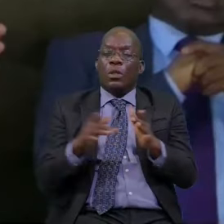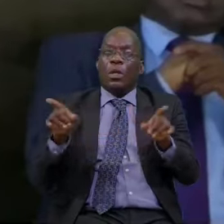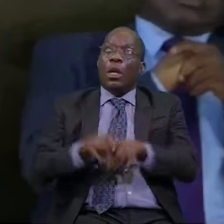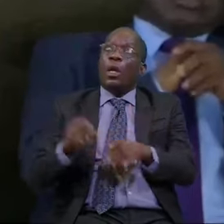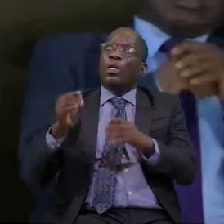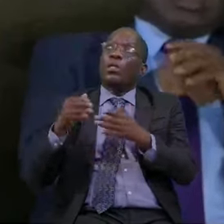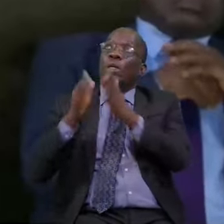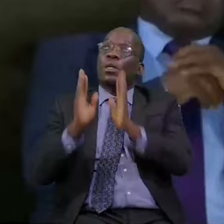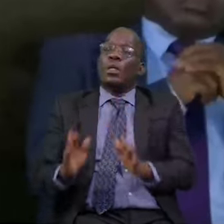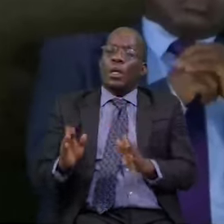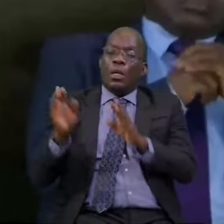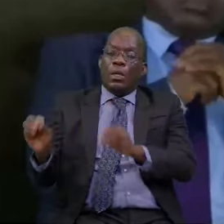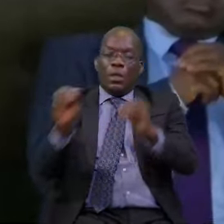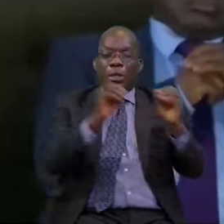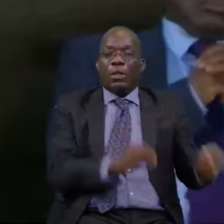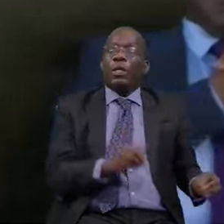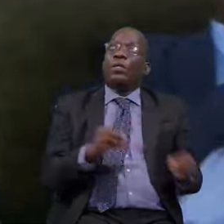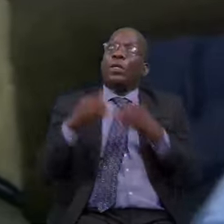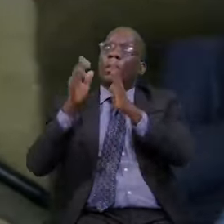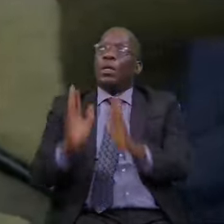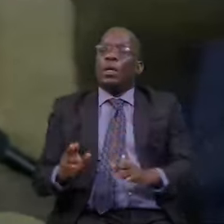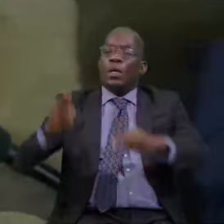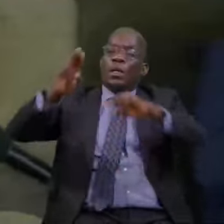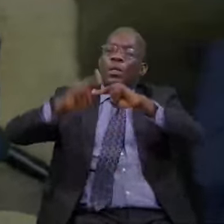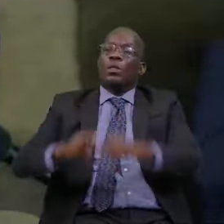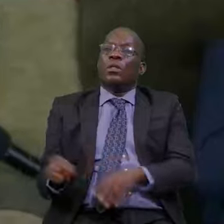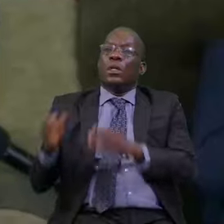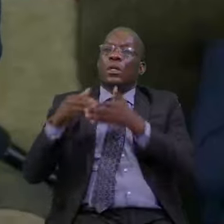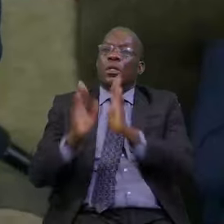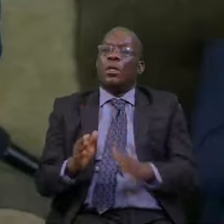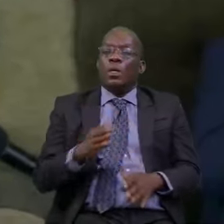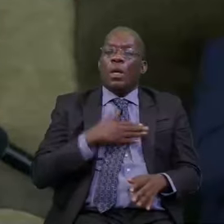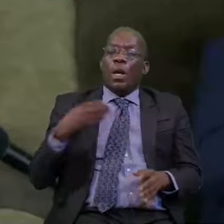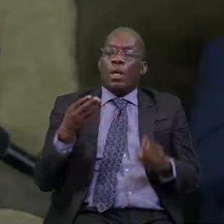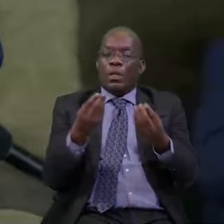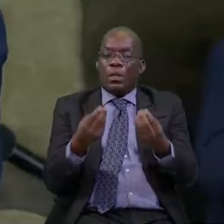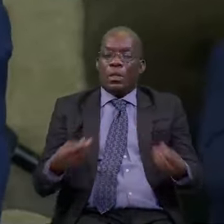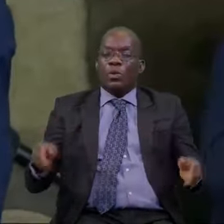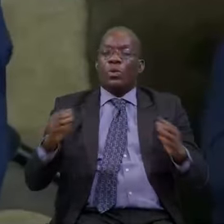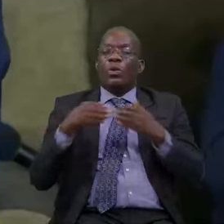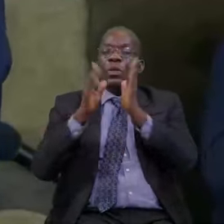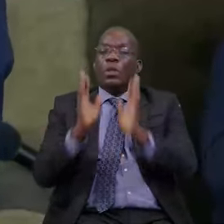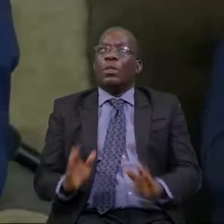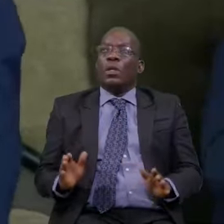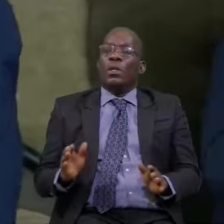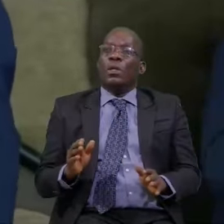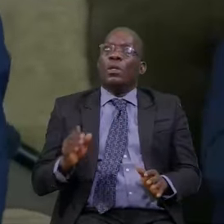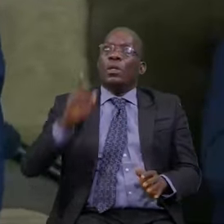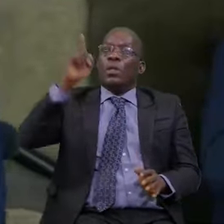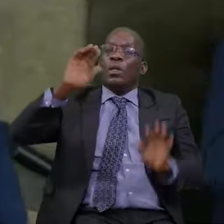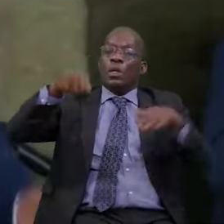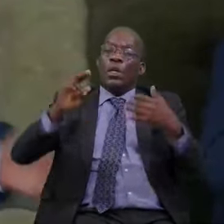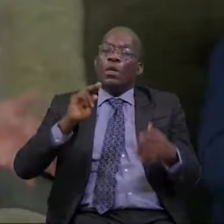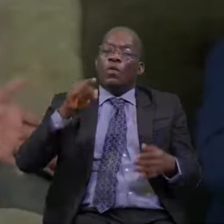scripturaire. Nous voyons Jésus qui est le dirigeant établi, assis, rétabli et vous donne sa